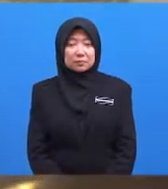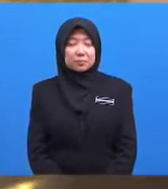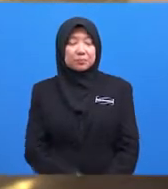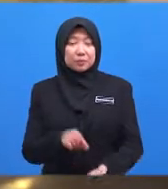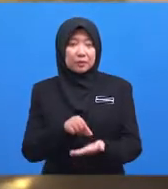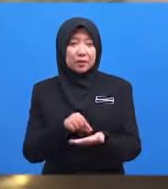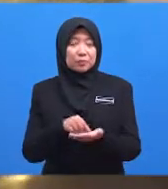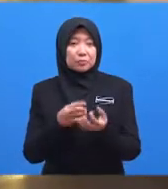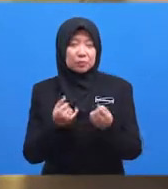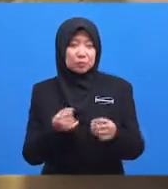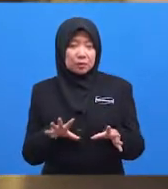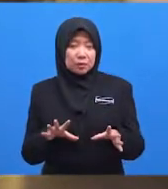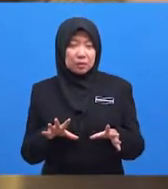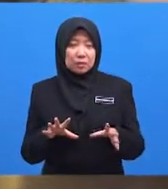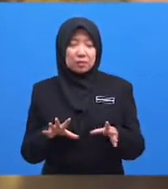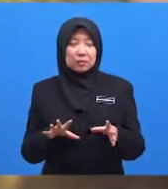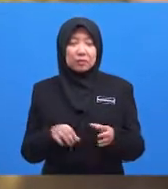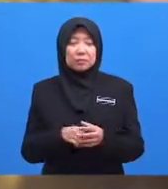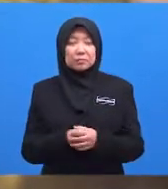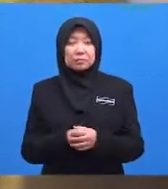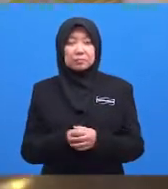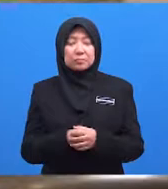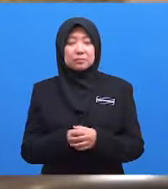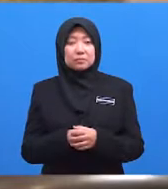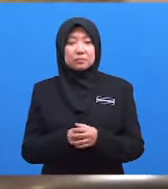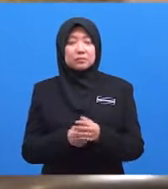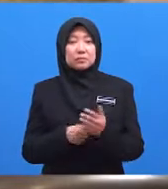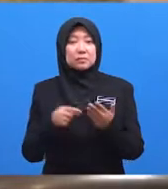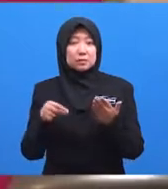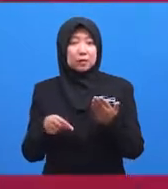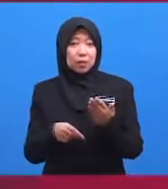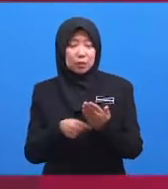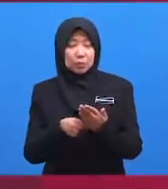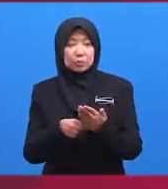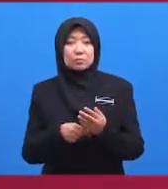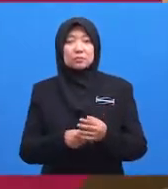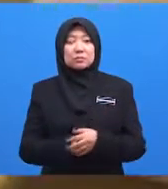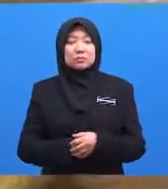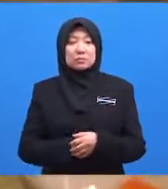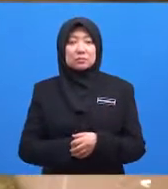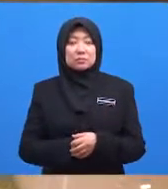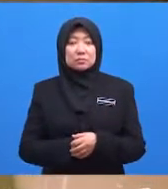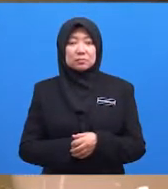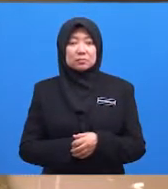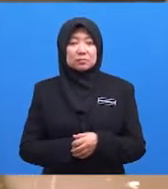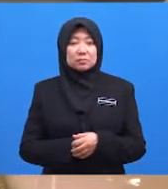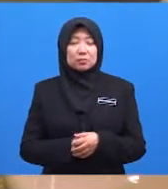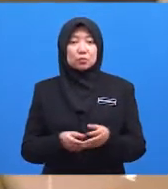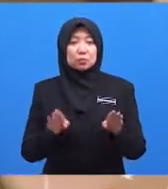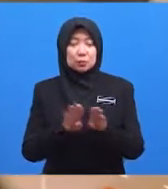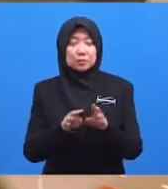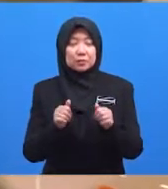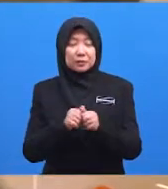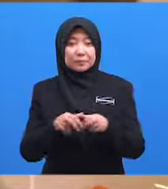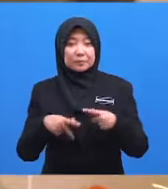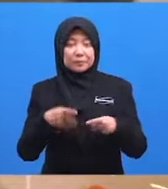Ayam yang telah digaul sebati perlu ditutup dengan plastik pembalut makanan. Masukkan ayam yang telah